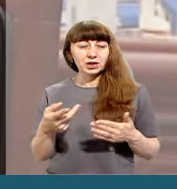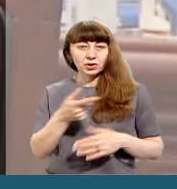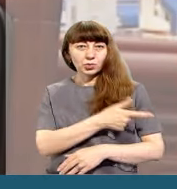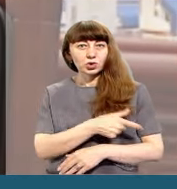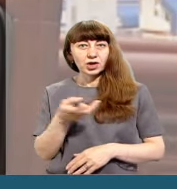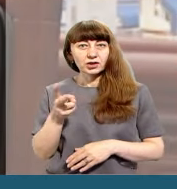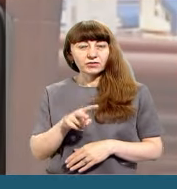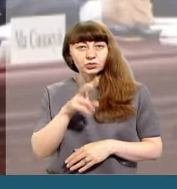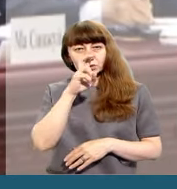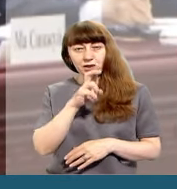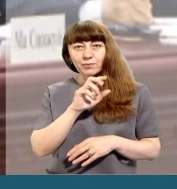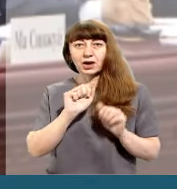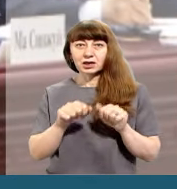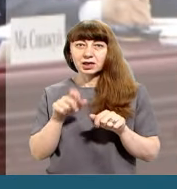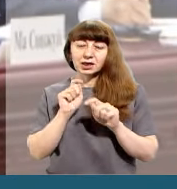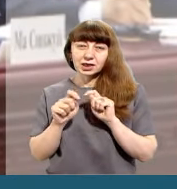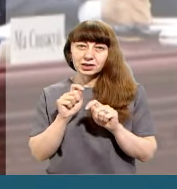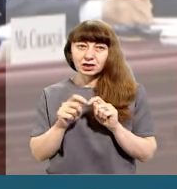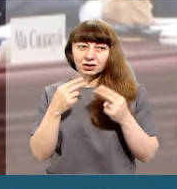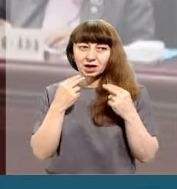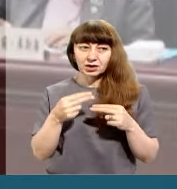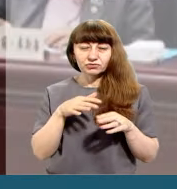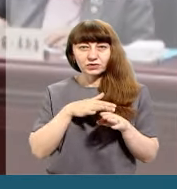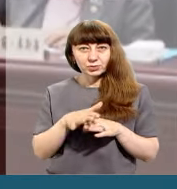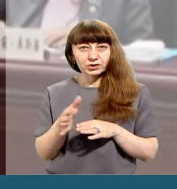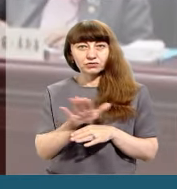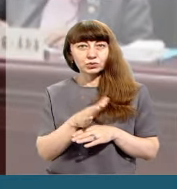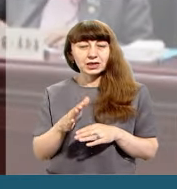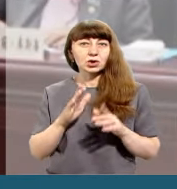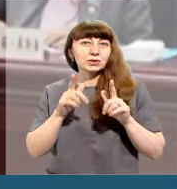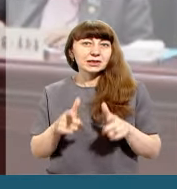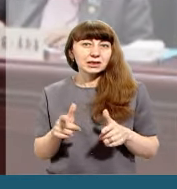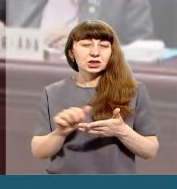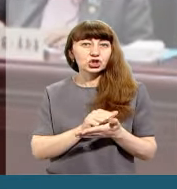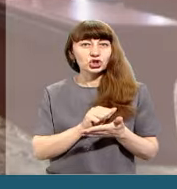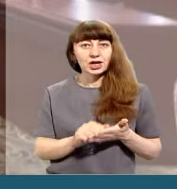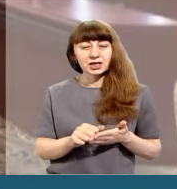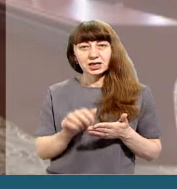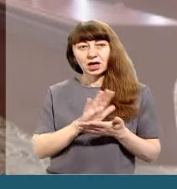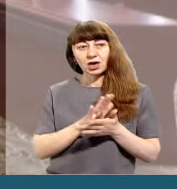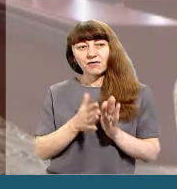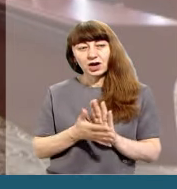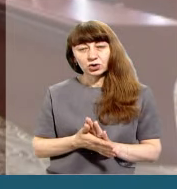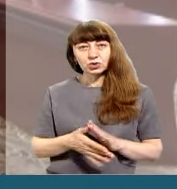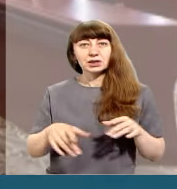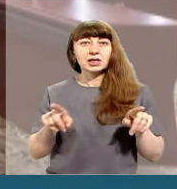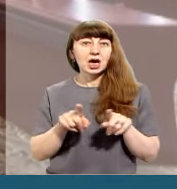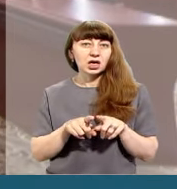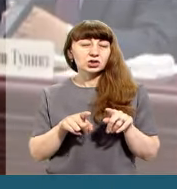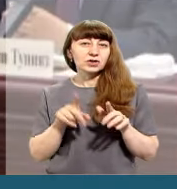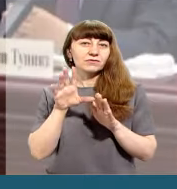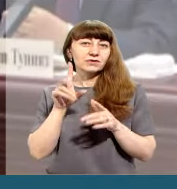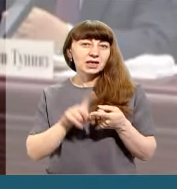стран могли бы регулярно отслеживать качество реализации двусторонних соглашений и договоренностей. Обсуждение затронуло также взаимодействие